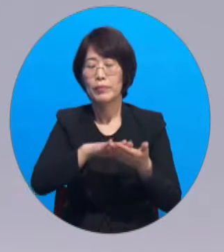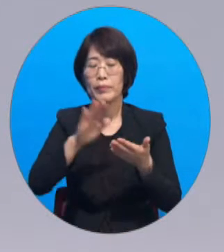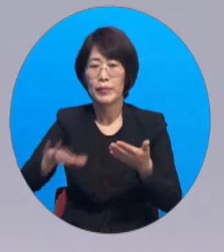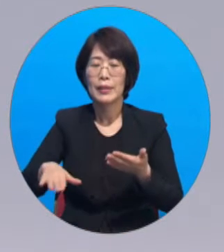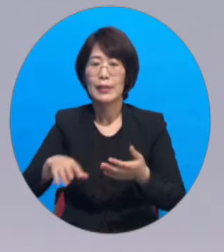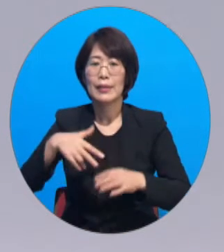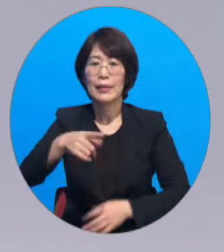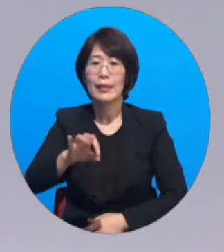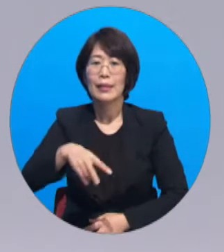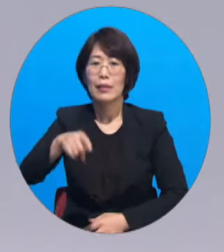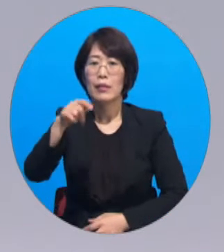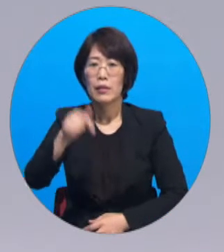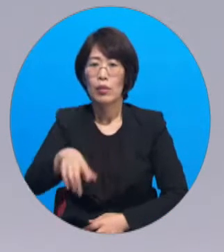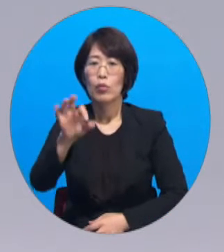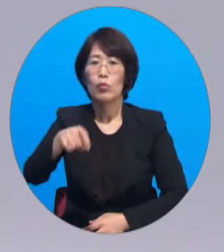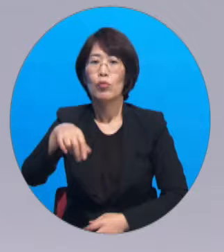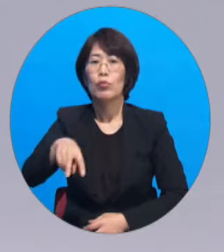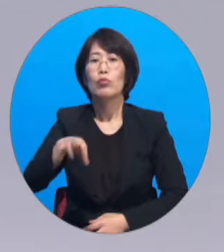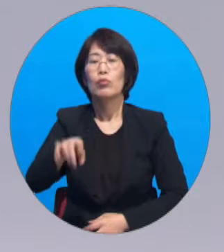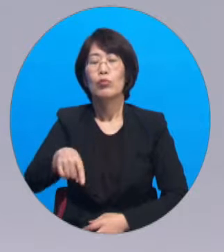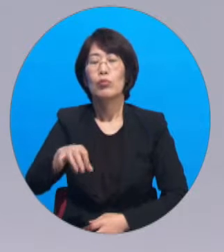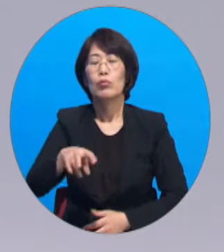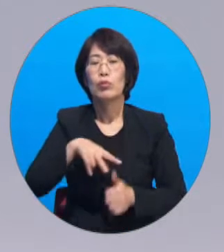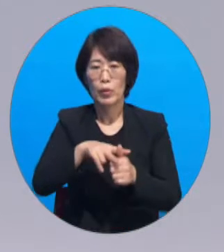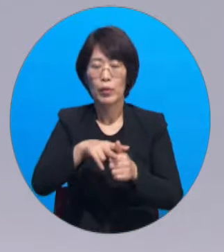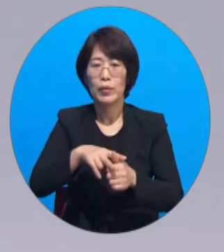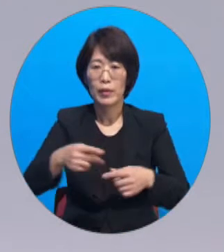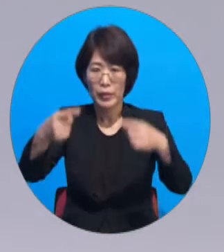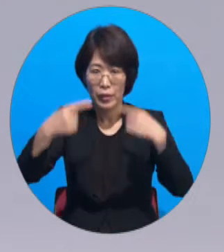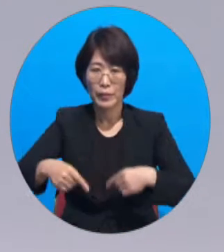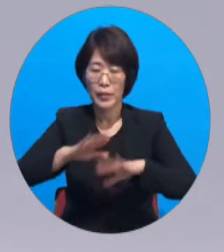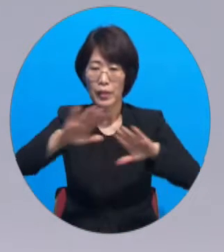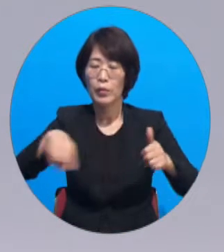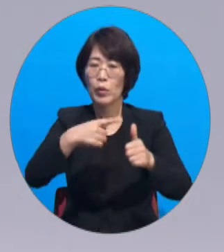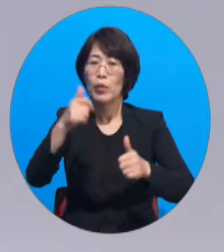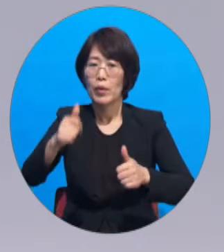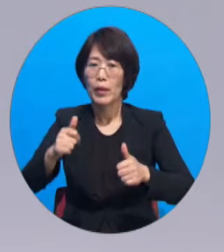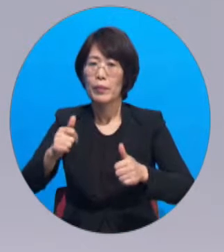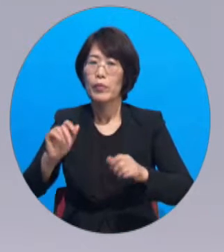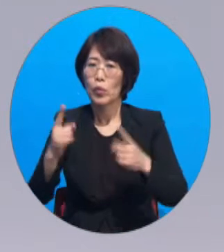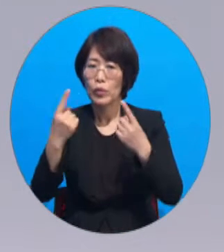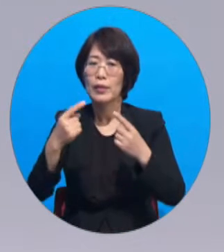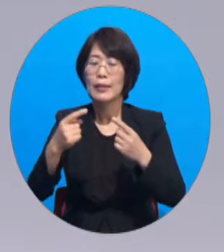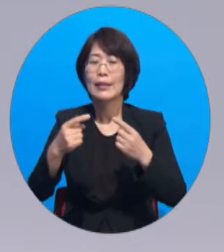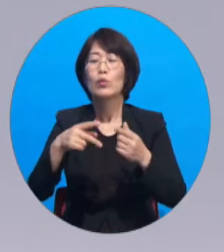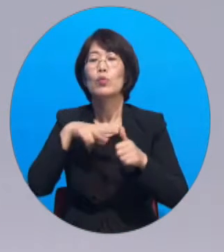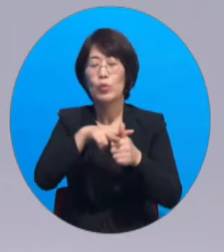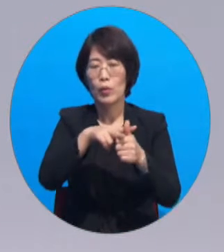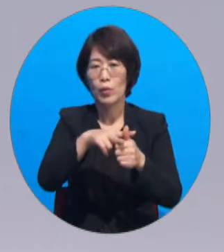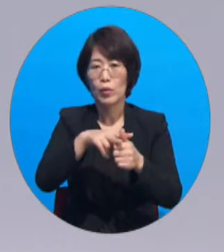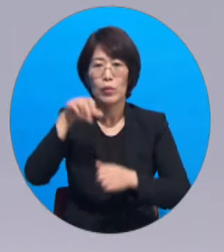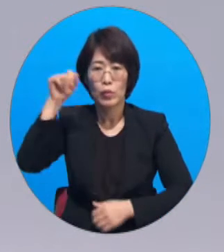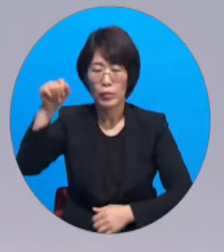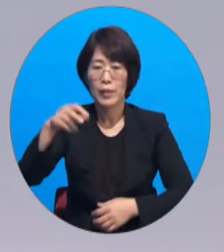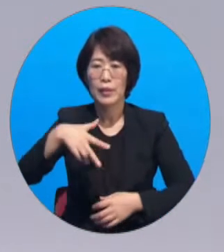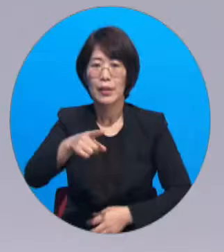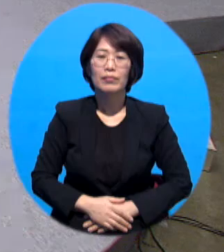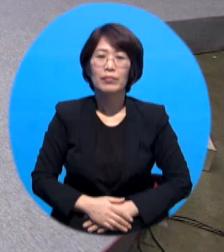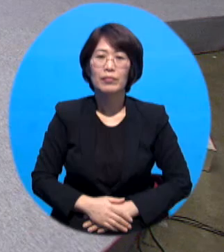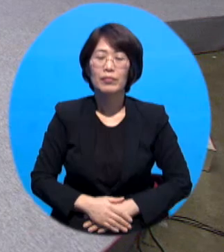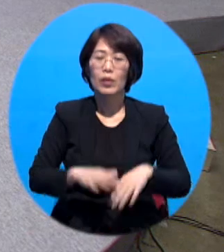창 소공 후보 함께 해주셨습니다 안녕하세요 회원 전라남도 교육감 이며 교육감 후보 장석우 입니다